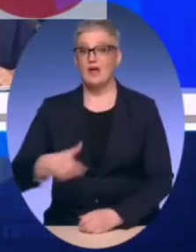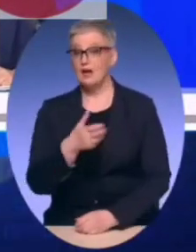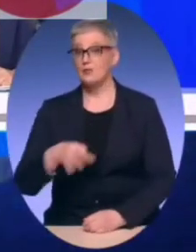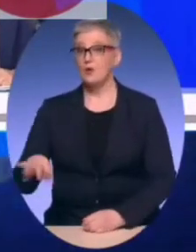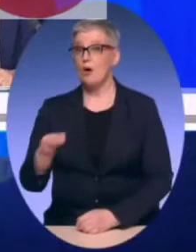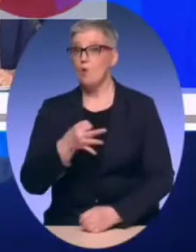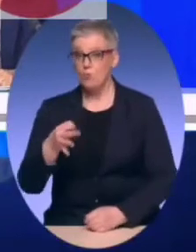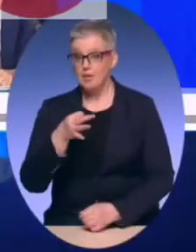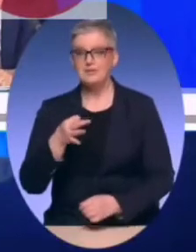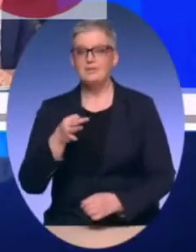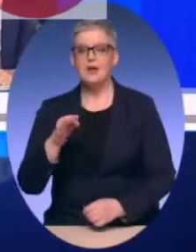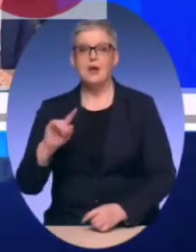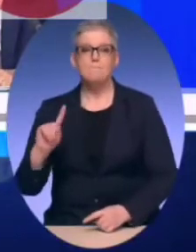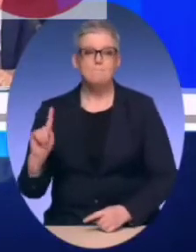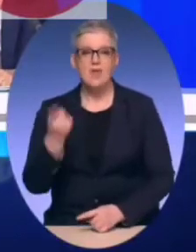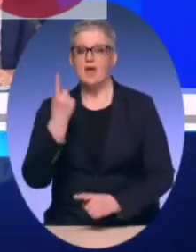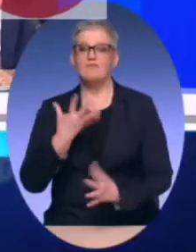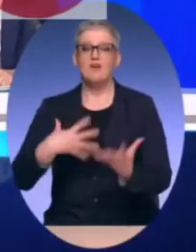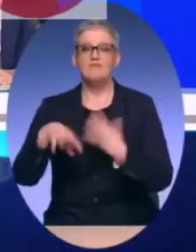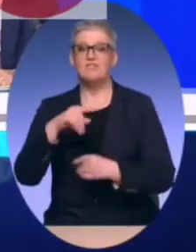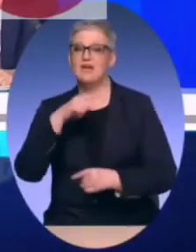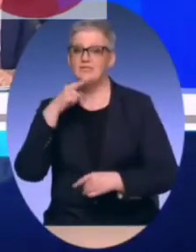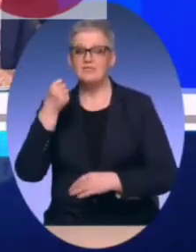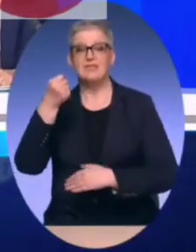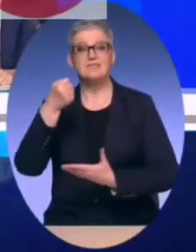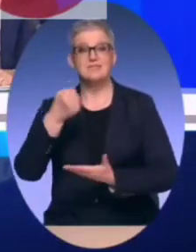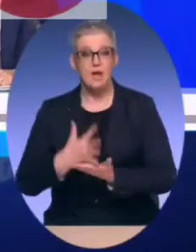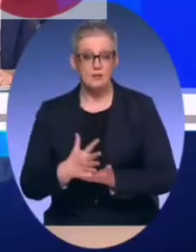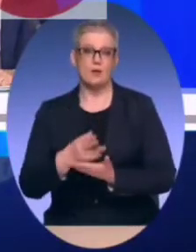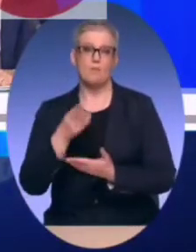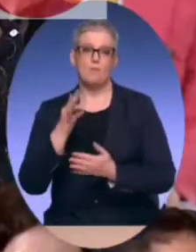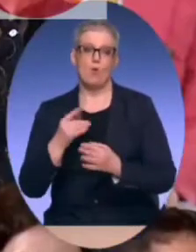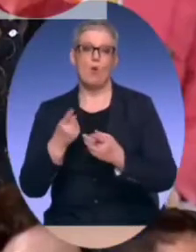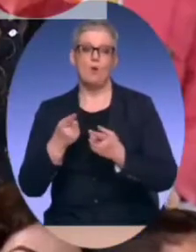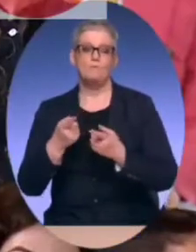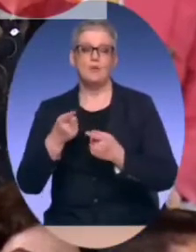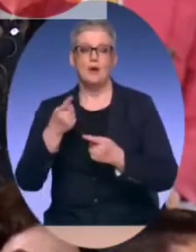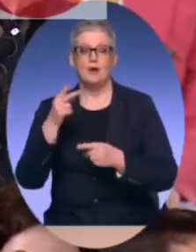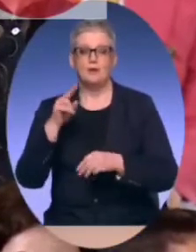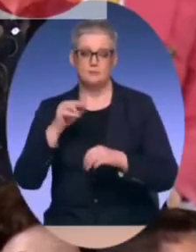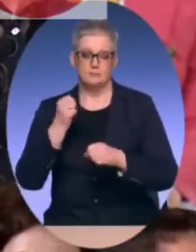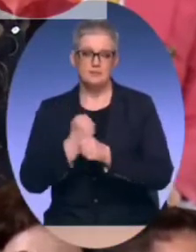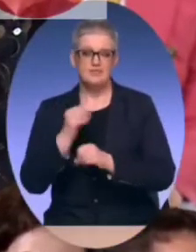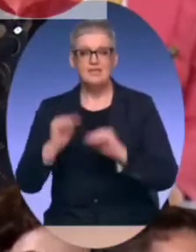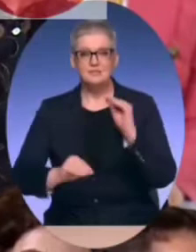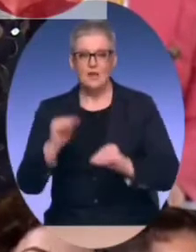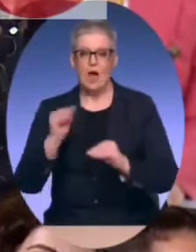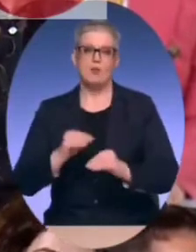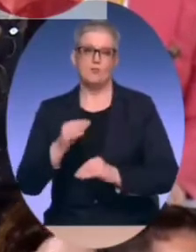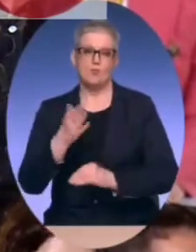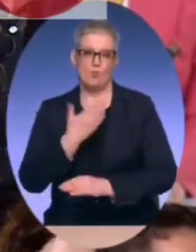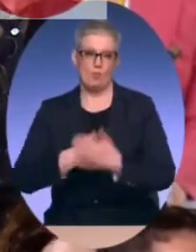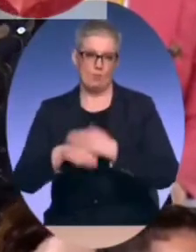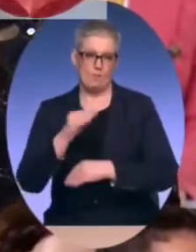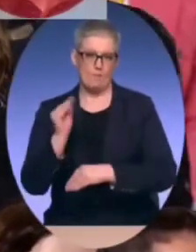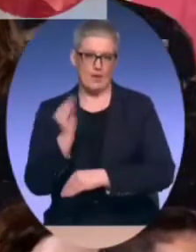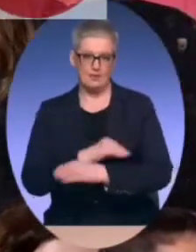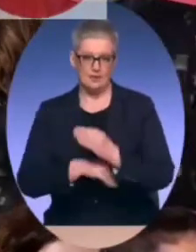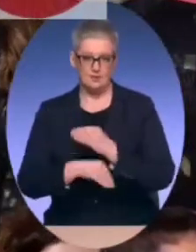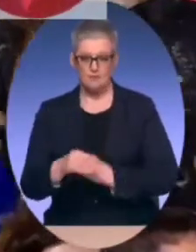первый всероссийский центр по созданию эндопротезов. Спасибо. Вы знаете, но